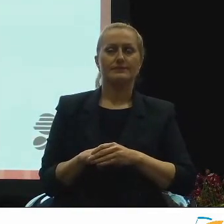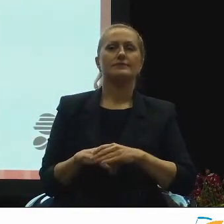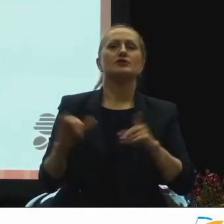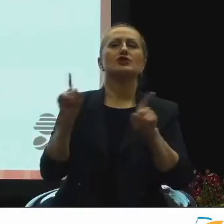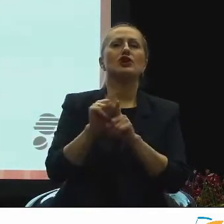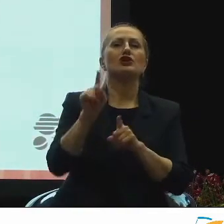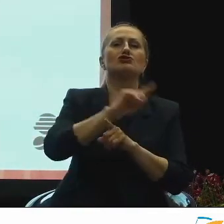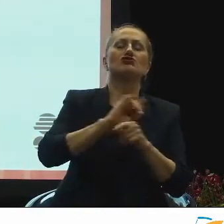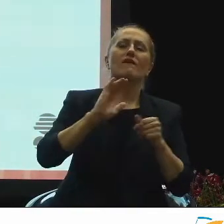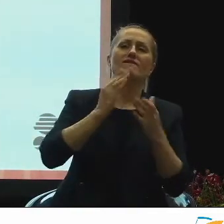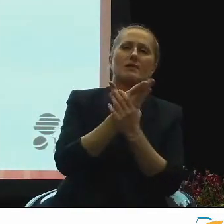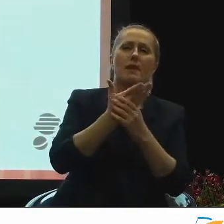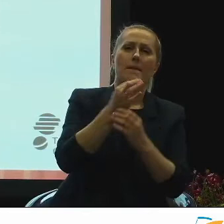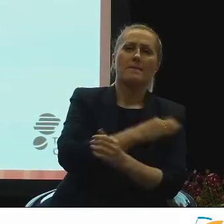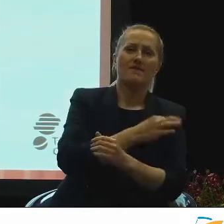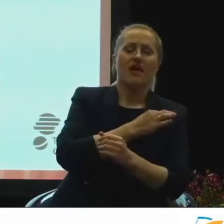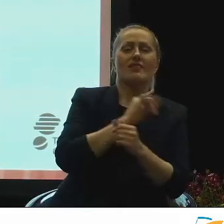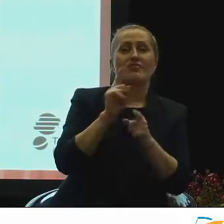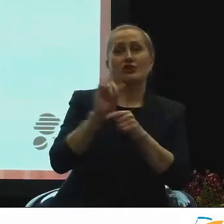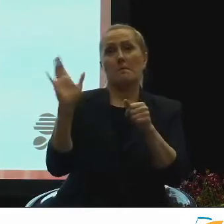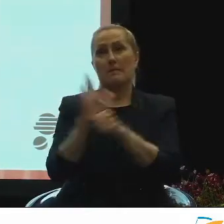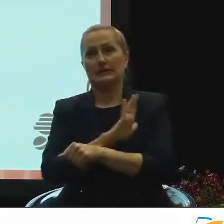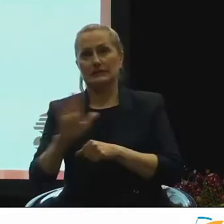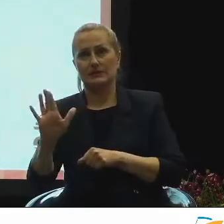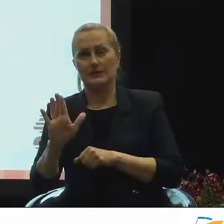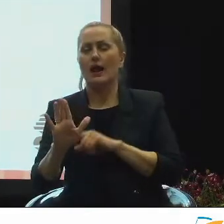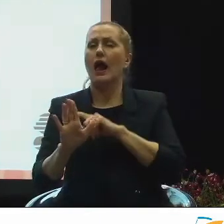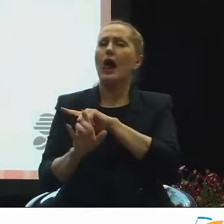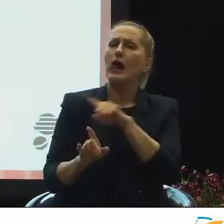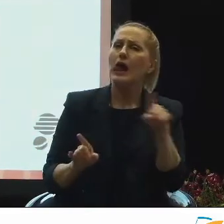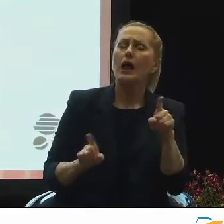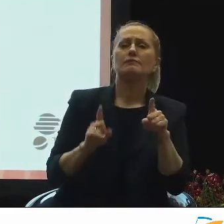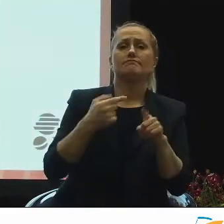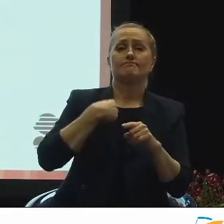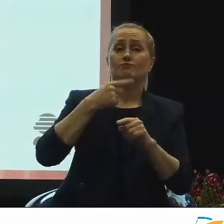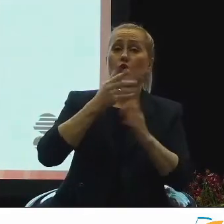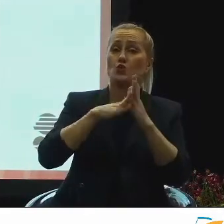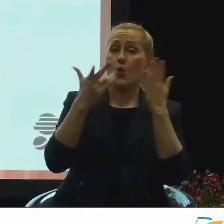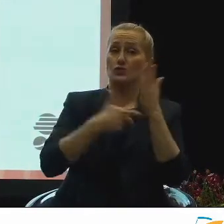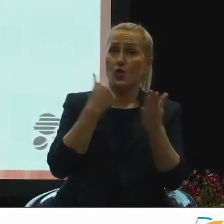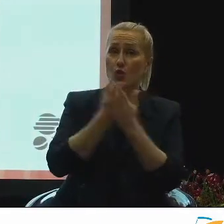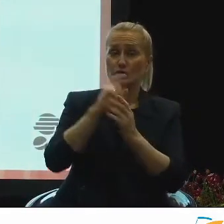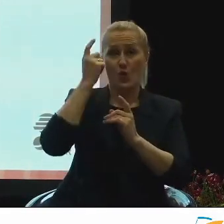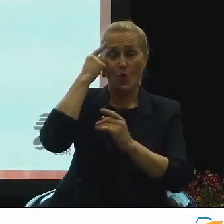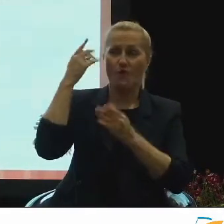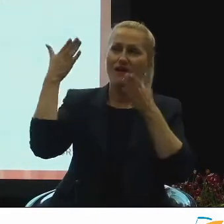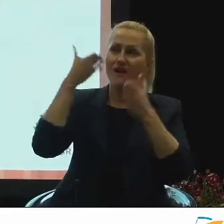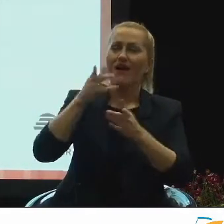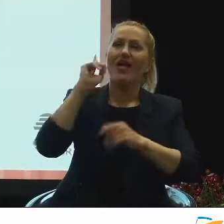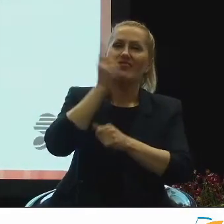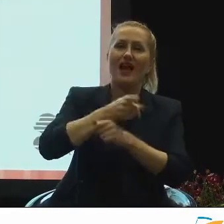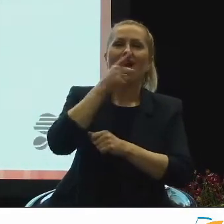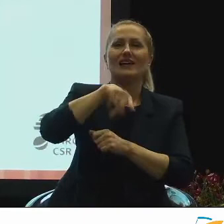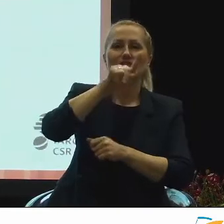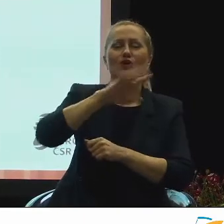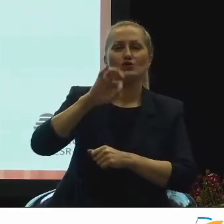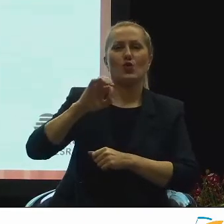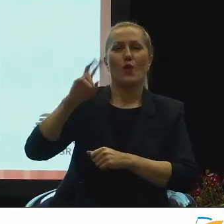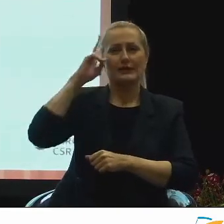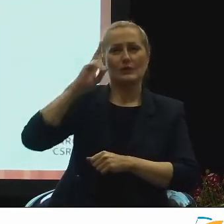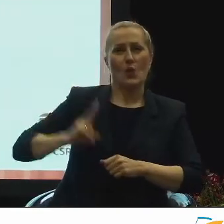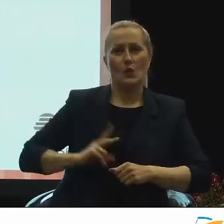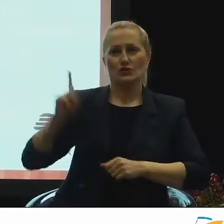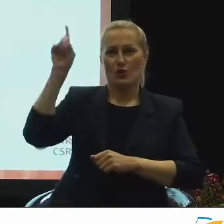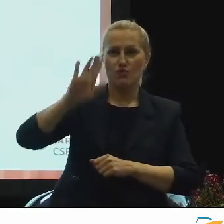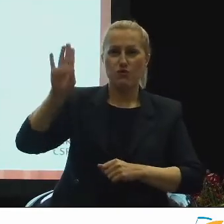podmiotami prywatnymi, a biznesem. Nasza konstytucja przede wszystkim odnosi się do podmiotów publicznych, określa tak zwaną wertykalną, pionową relację